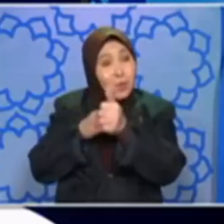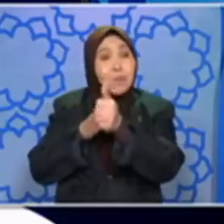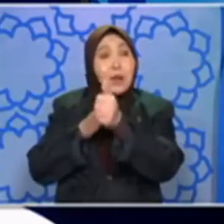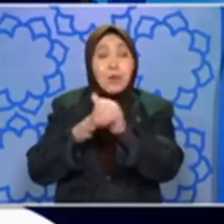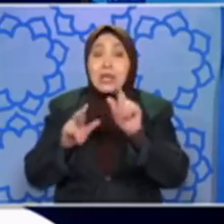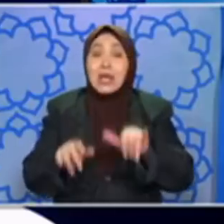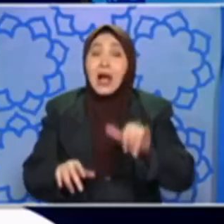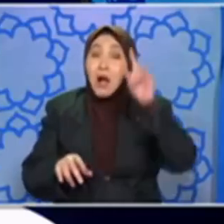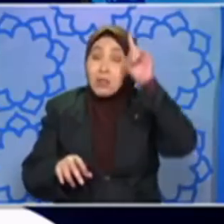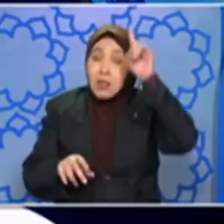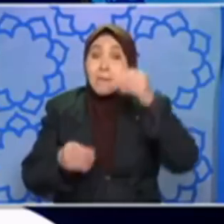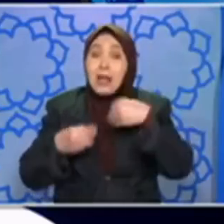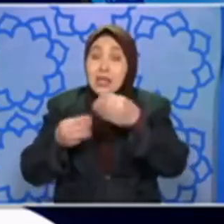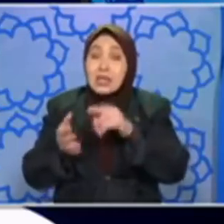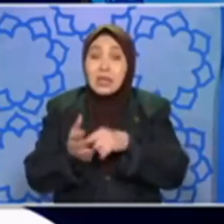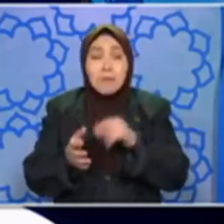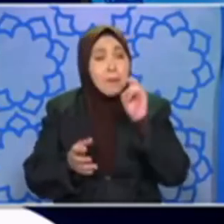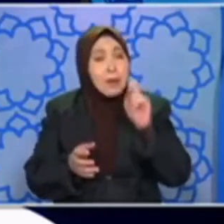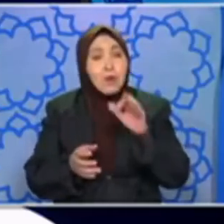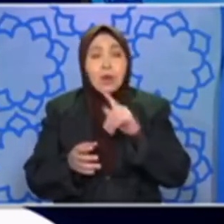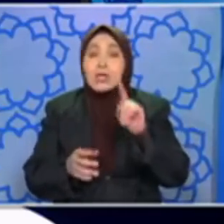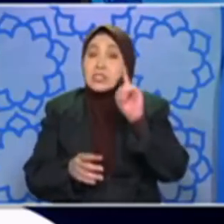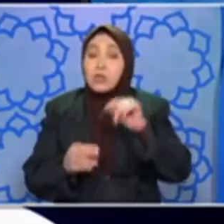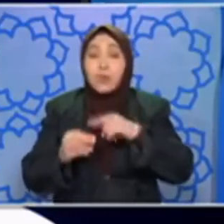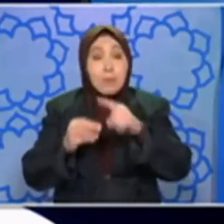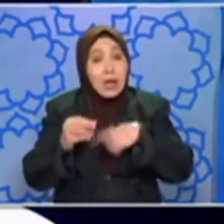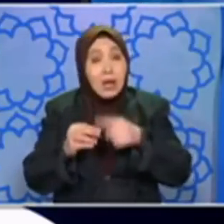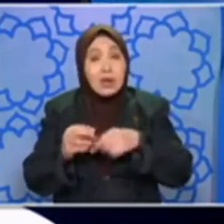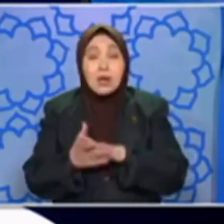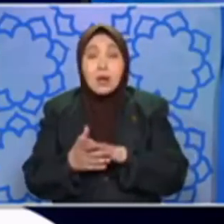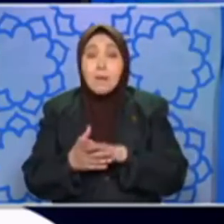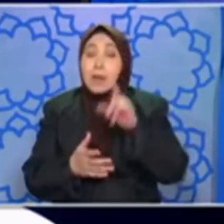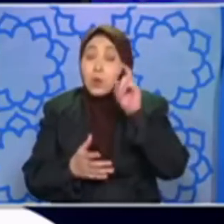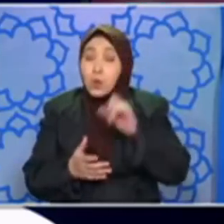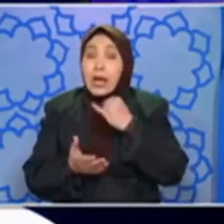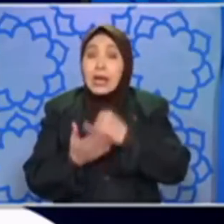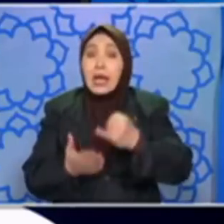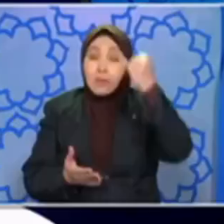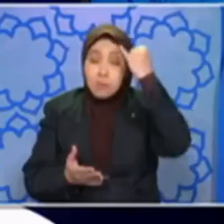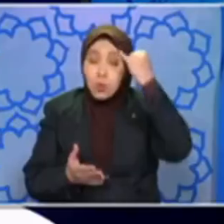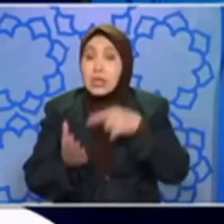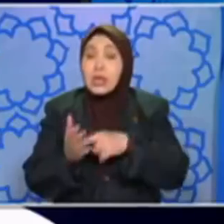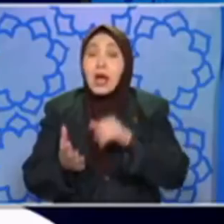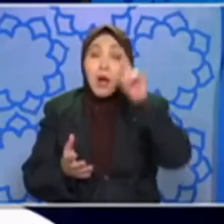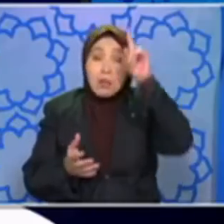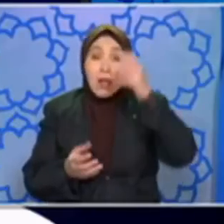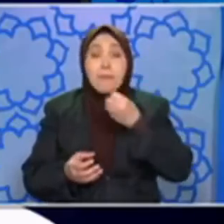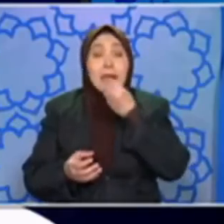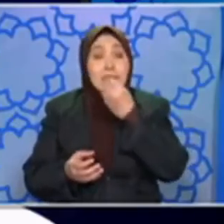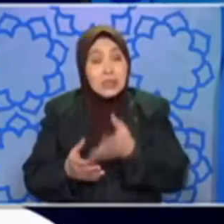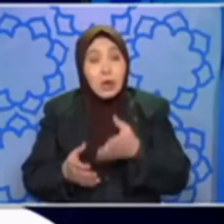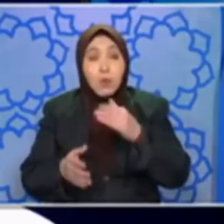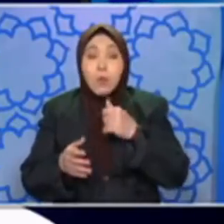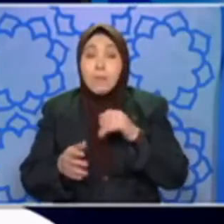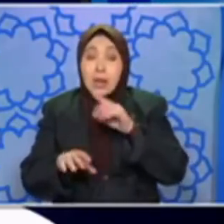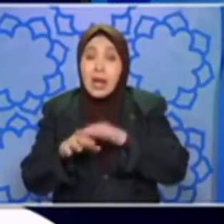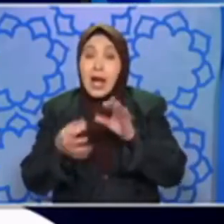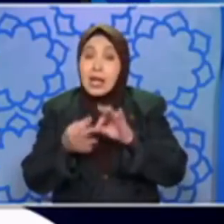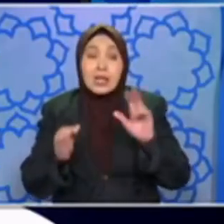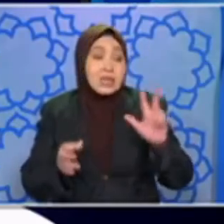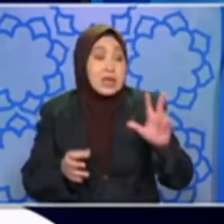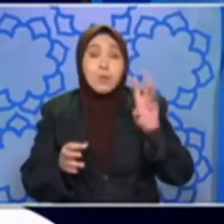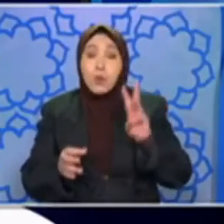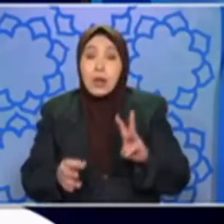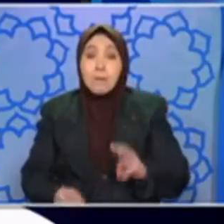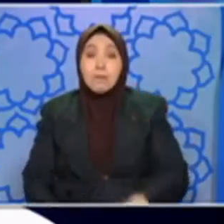berikan ini memerlukan satu perkara. Memerlukan ilmu. Inilah yang Allah nyatakan pada ayat 36. Kita baca sekali